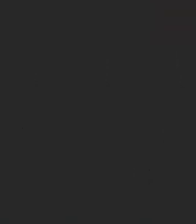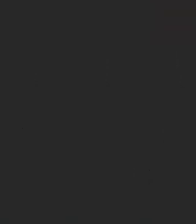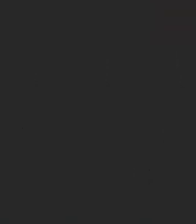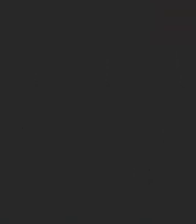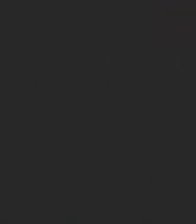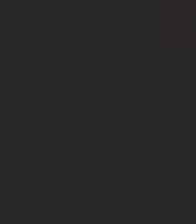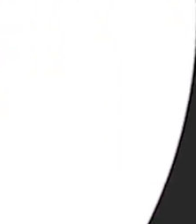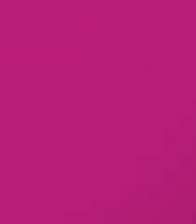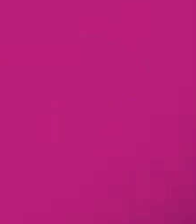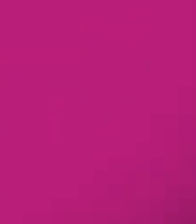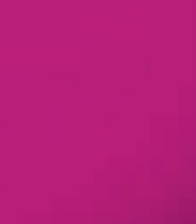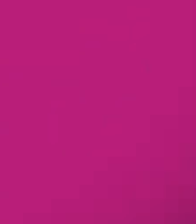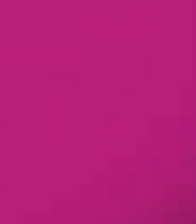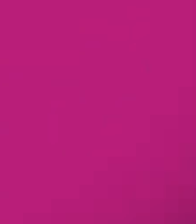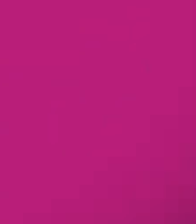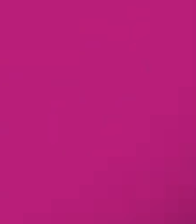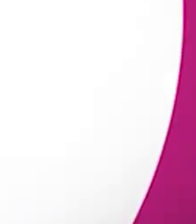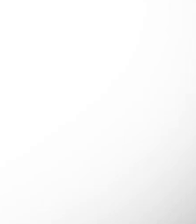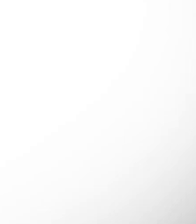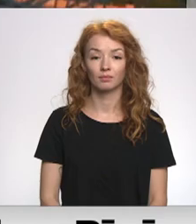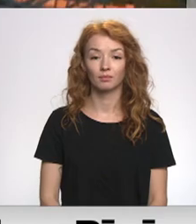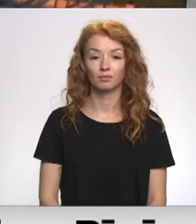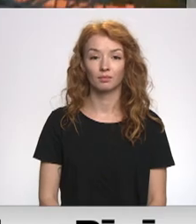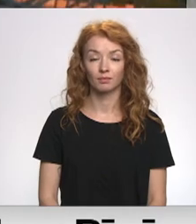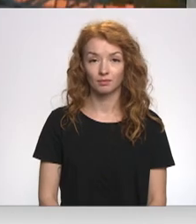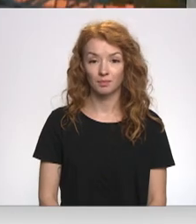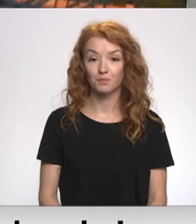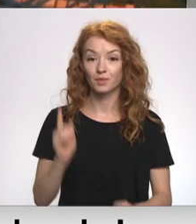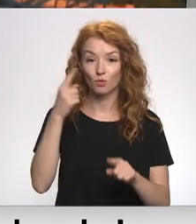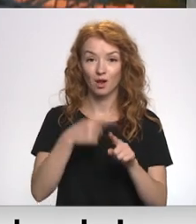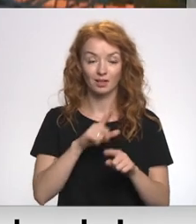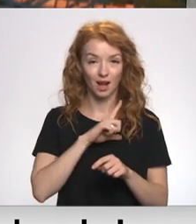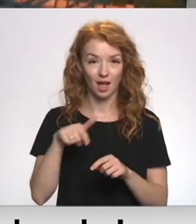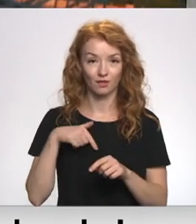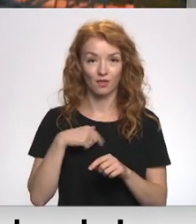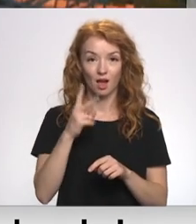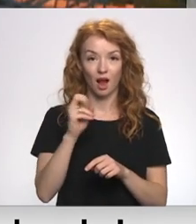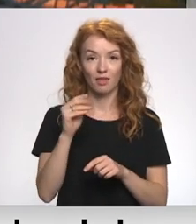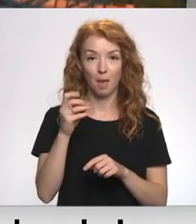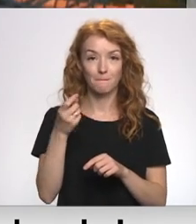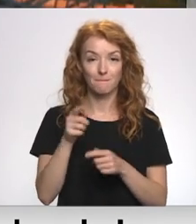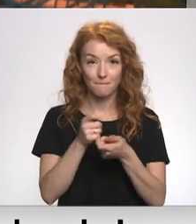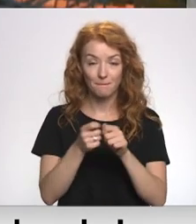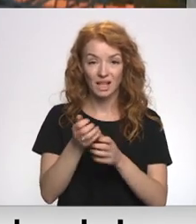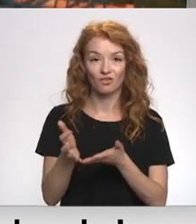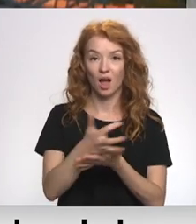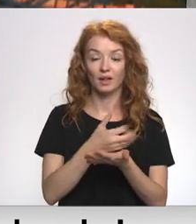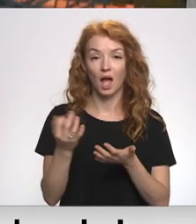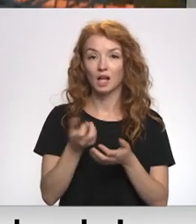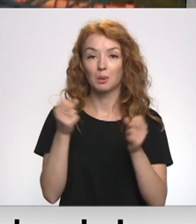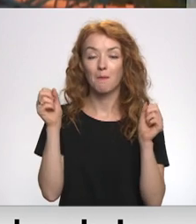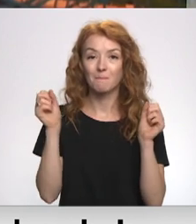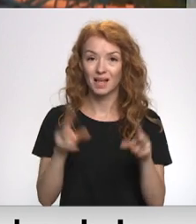Re! Viss ēters ir te! Pirmo reizi Latvijā kaņepes tiek vāktas ar specializētu